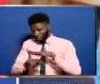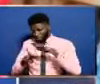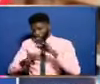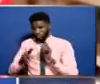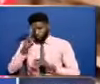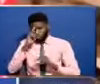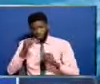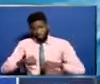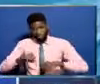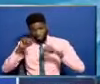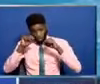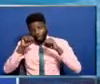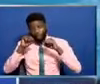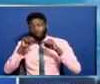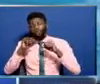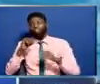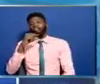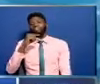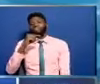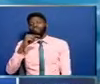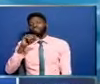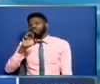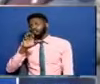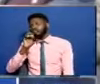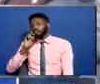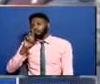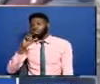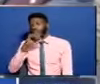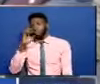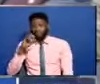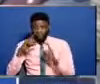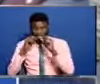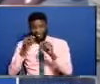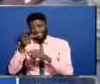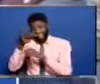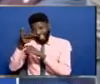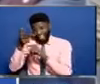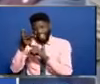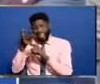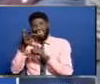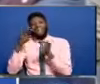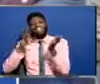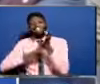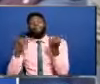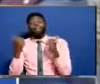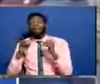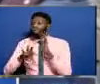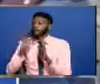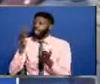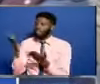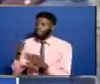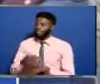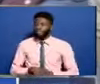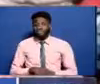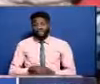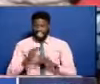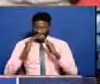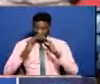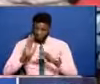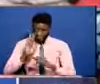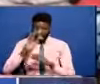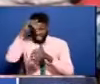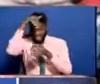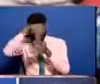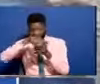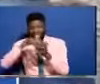Kipkoros, unlicensed gun was found at the scene of crime. Ndani ya nyumba yake kulikuwa na risasi